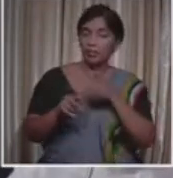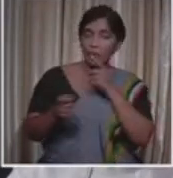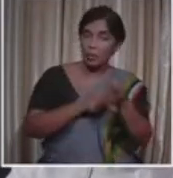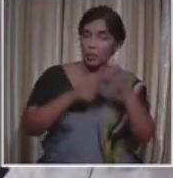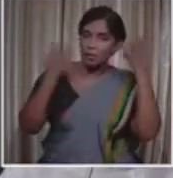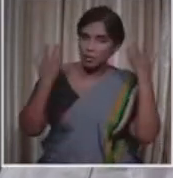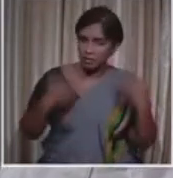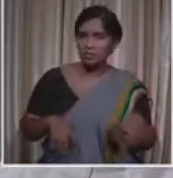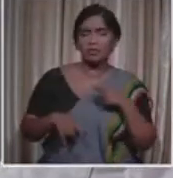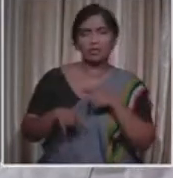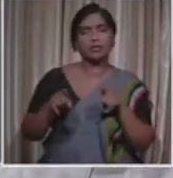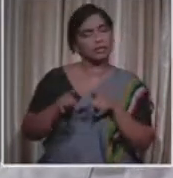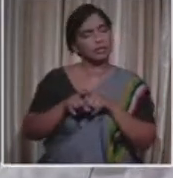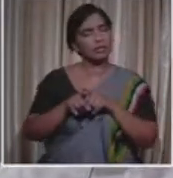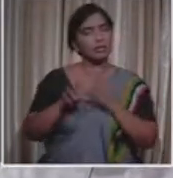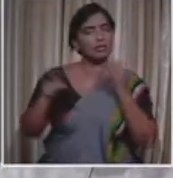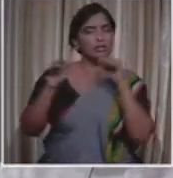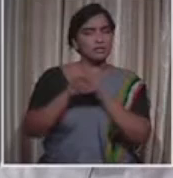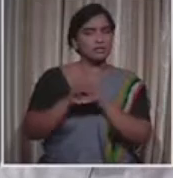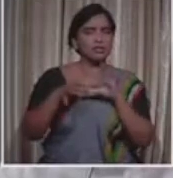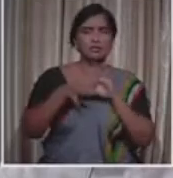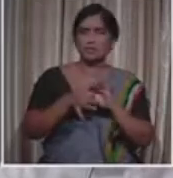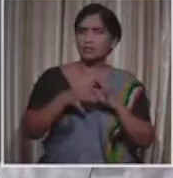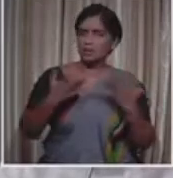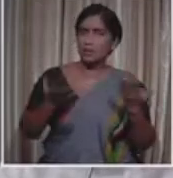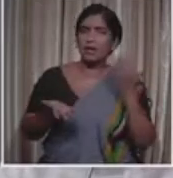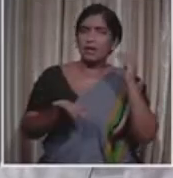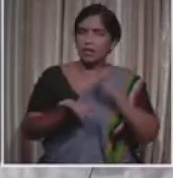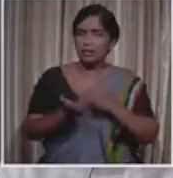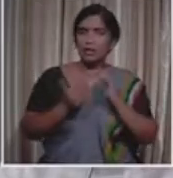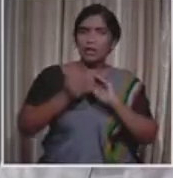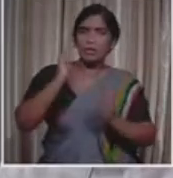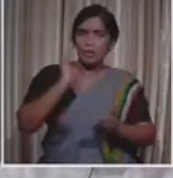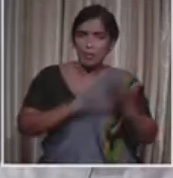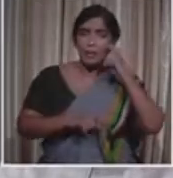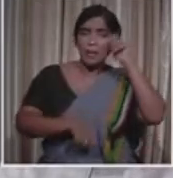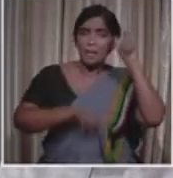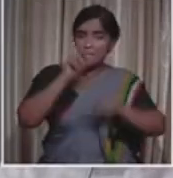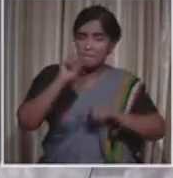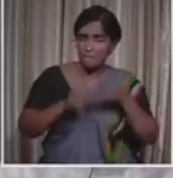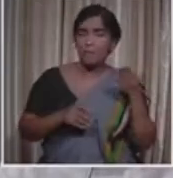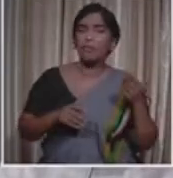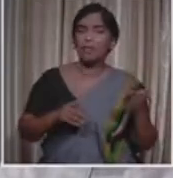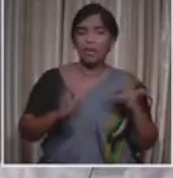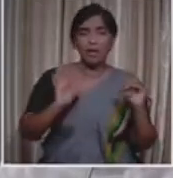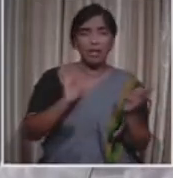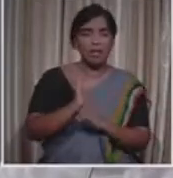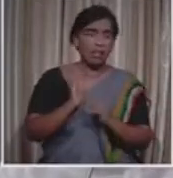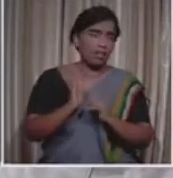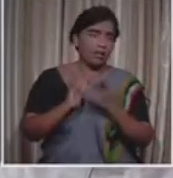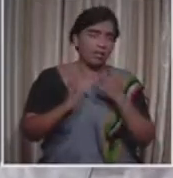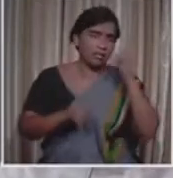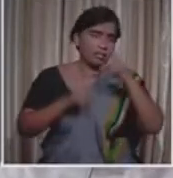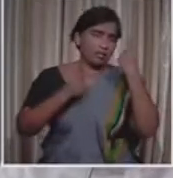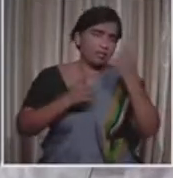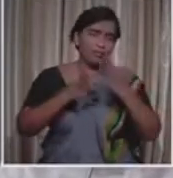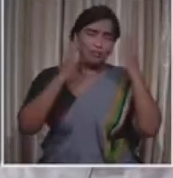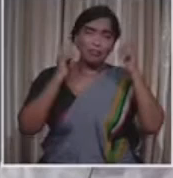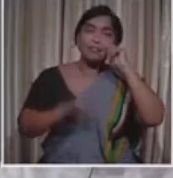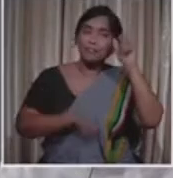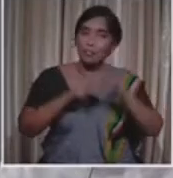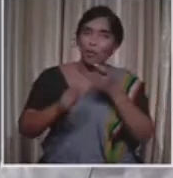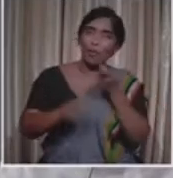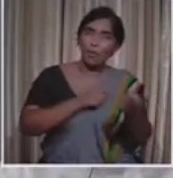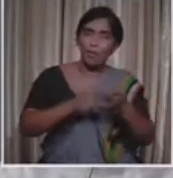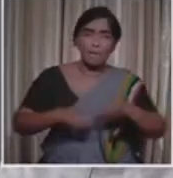පස්සේ මේකට සම්බන්ධයක් නැති නැවත ගෙවල් බලා යන්න ආපු ගියපු ලක්ෂ දහස් ගණනක පිරිසක් අහිංසක මිනිස්සු ගුටි